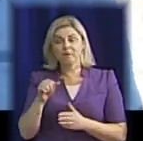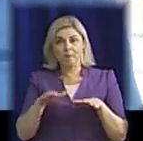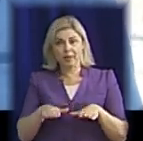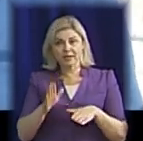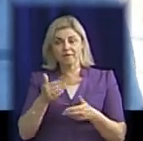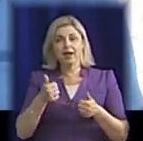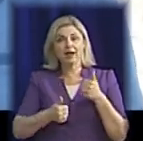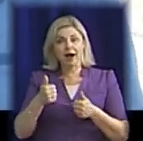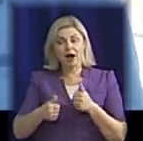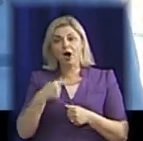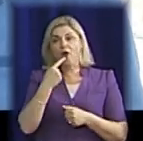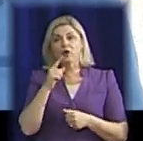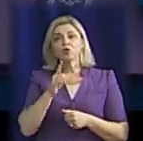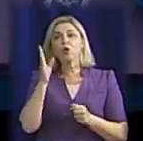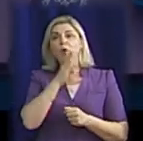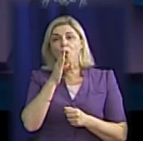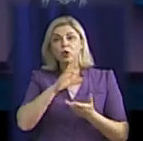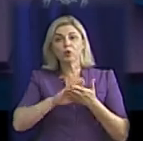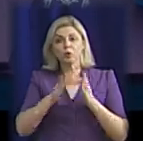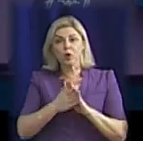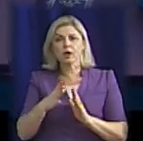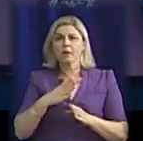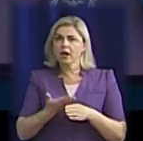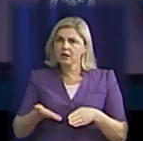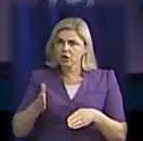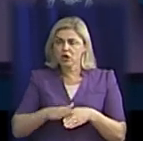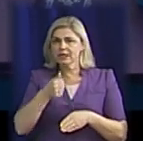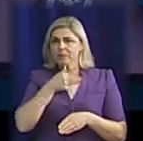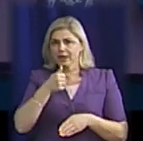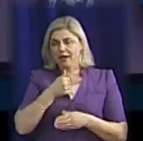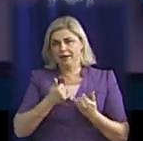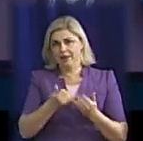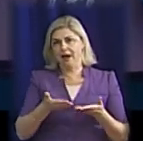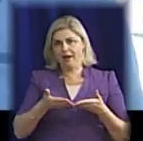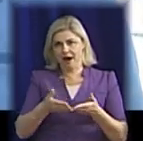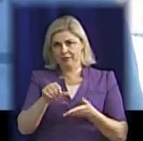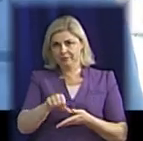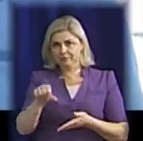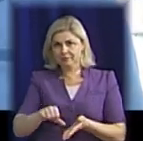регаті, говорить, що саме погодні умови були найтяжчими випробуваннями для яхтсменів.